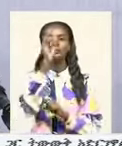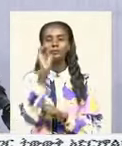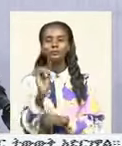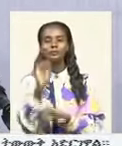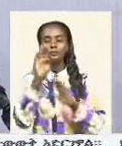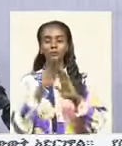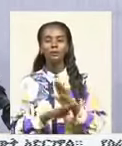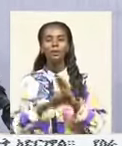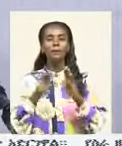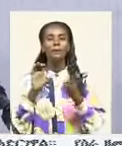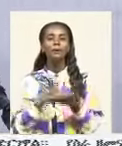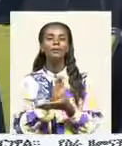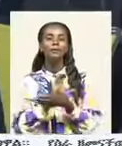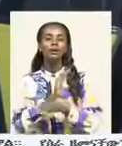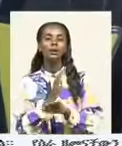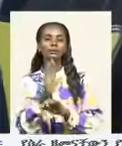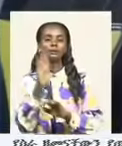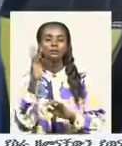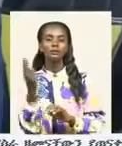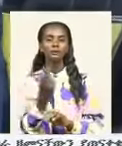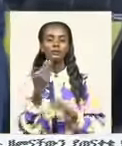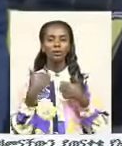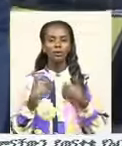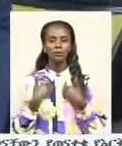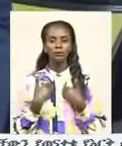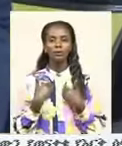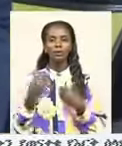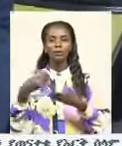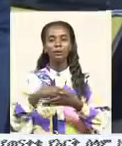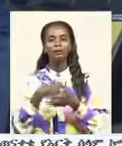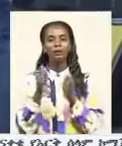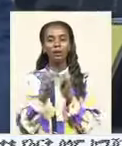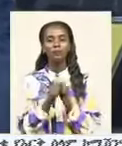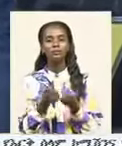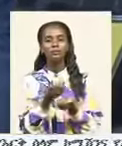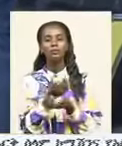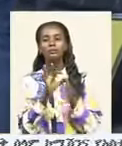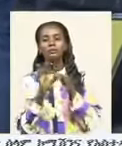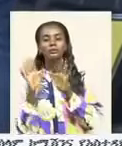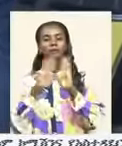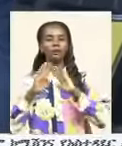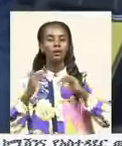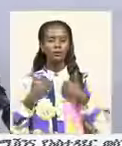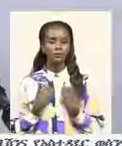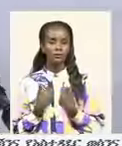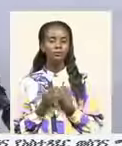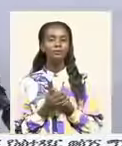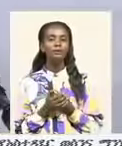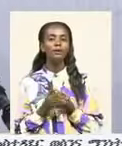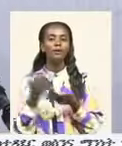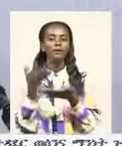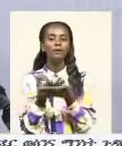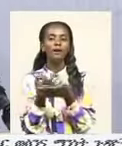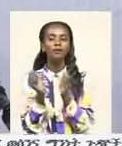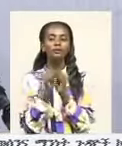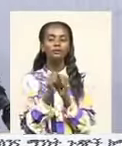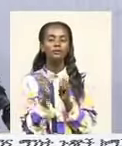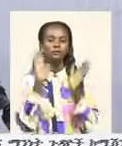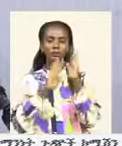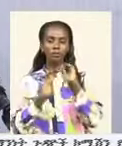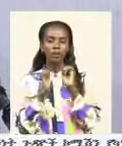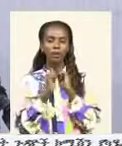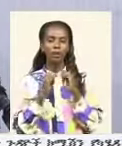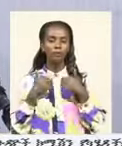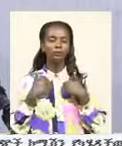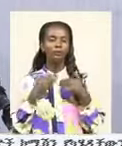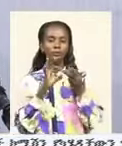የወረደ የማምረት አቅማቸውን እየተጠቀሙ ያሉ ከግብአት ጋር የሚያያዝ ችግር ያለባቸው አሉ። ከፋይናንስ ጋር የተያያዘ ችግር ያለባቸው